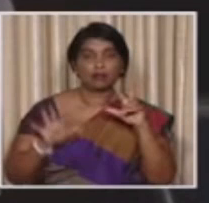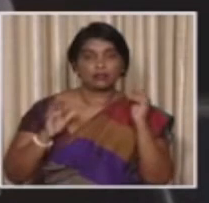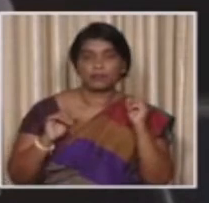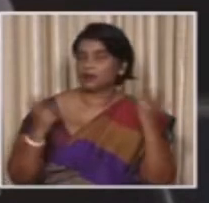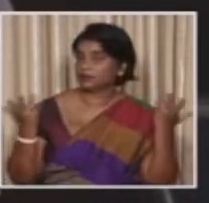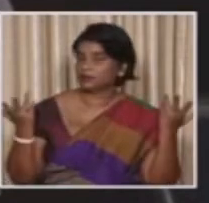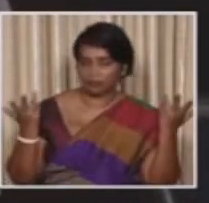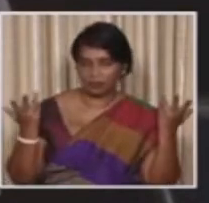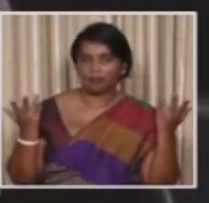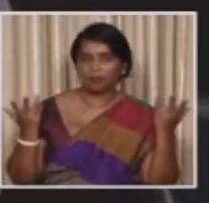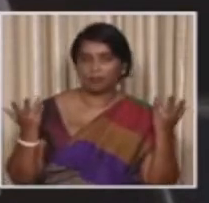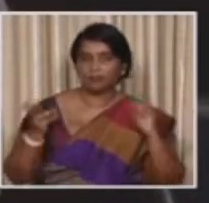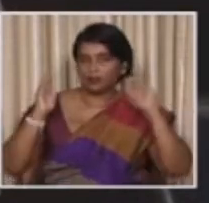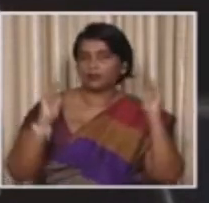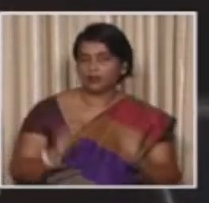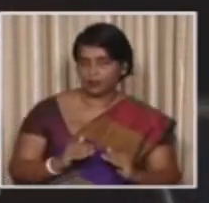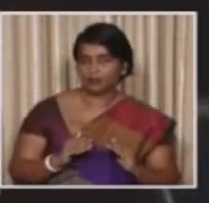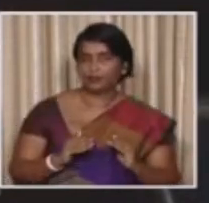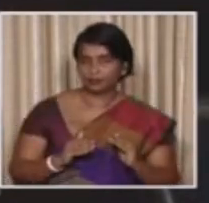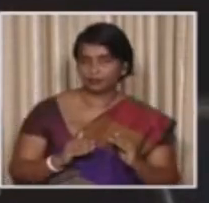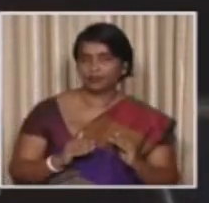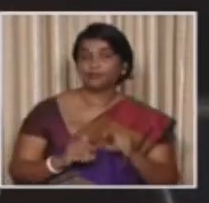නෑ. ඊට අඩු සංඛ්‍යාවක් තියෙන්නේ.